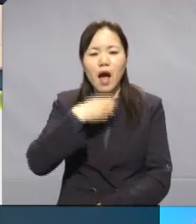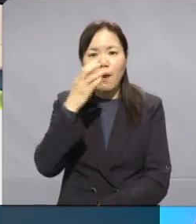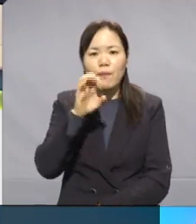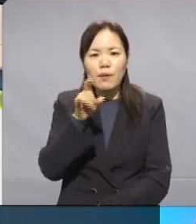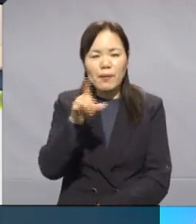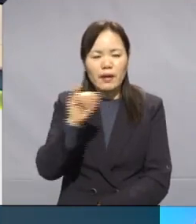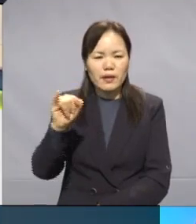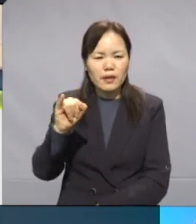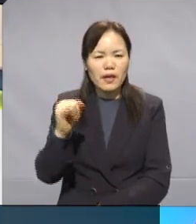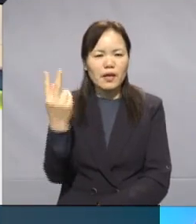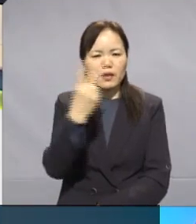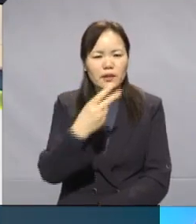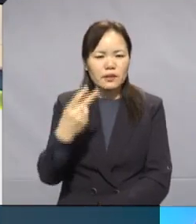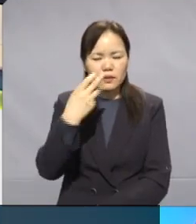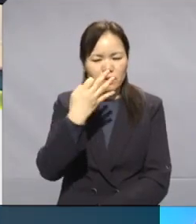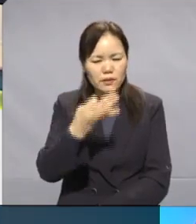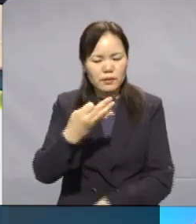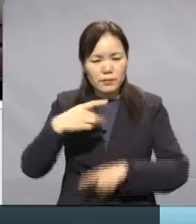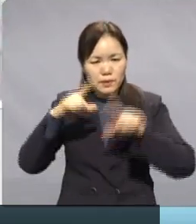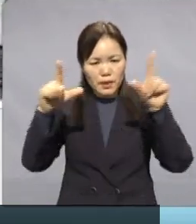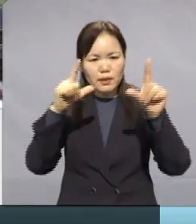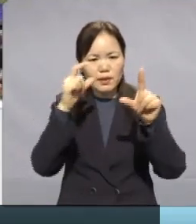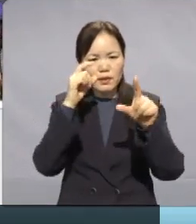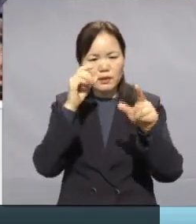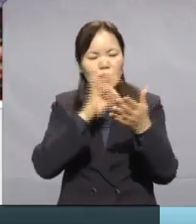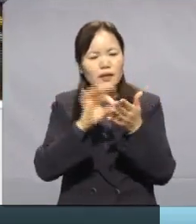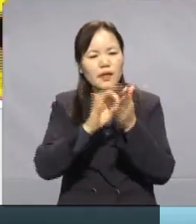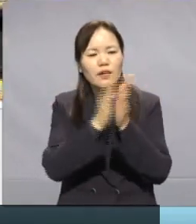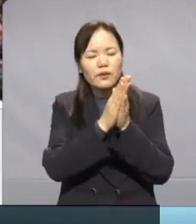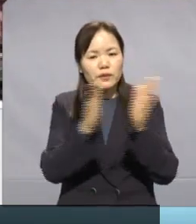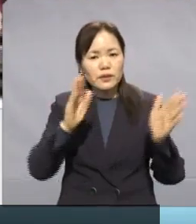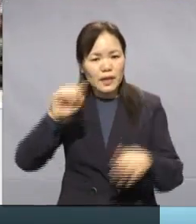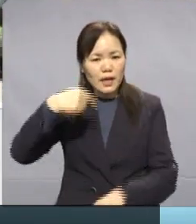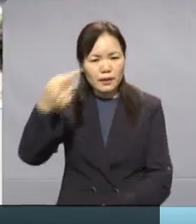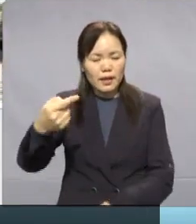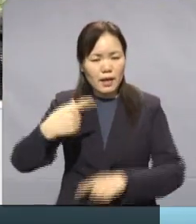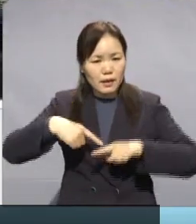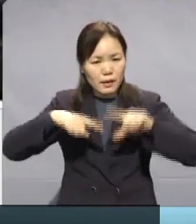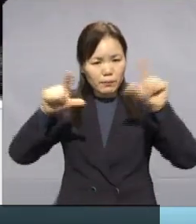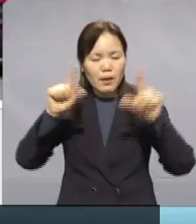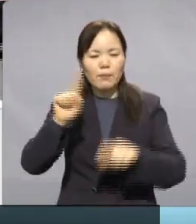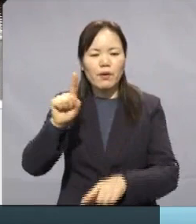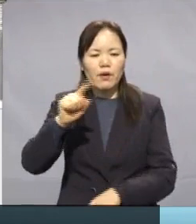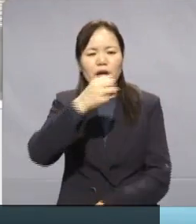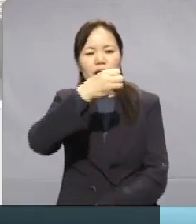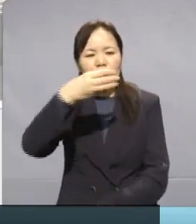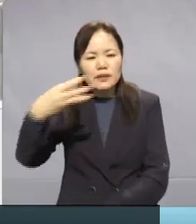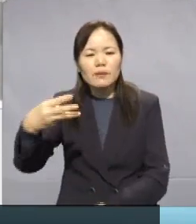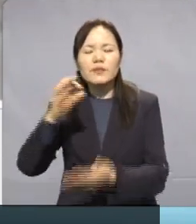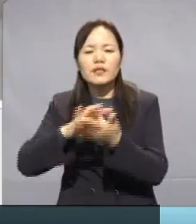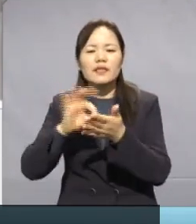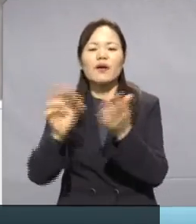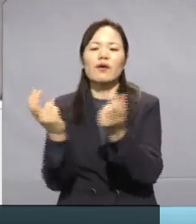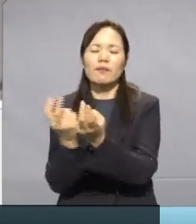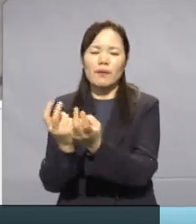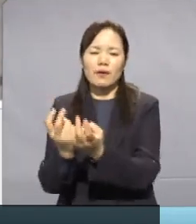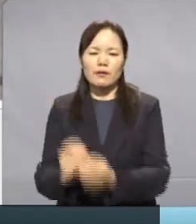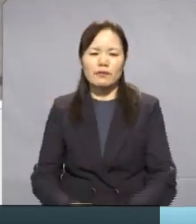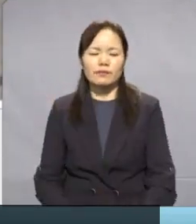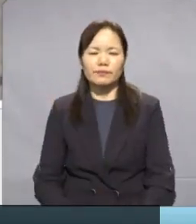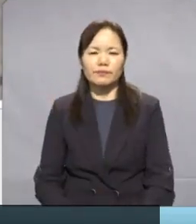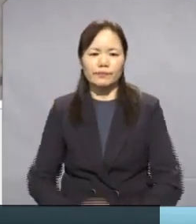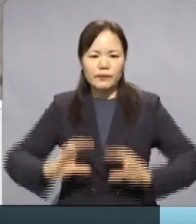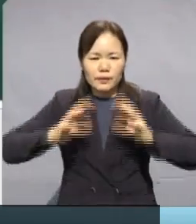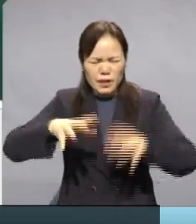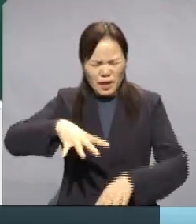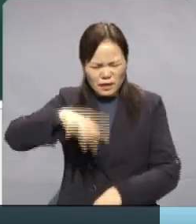애플페이가 2013년도에, 14년도에 나오거든요. 근데 그 다음에 나온 게 지금 삼성이 쓰는 이 방식입니다. 예. 2015년에서